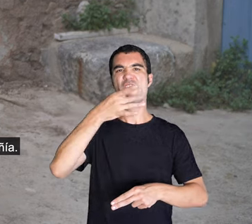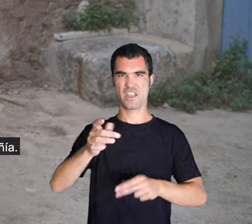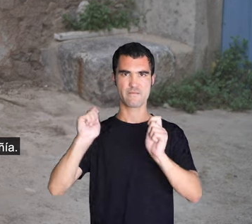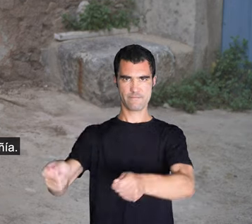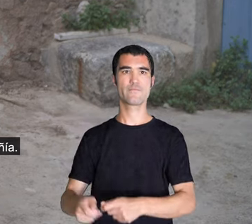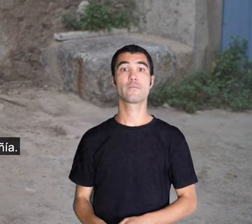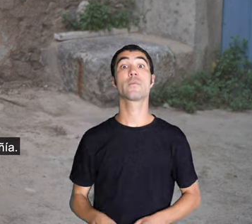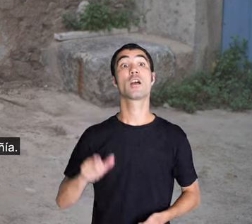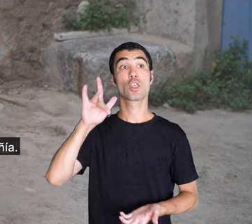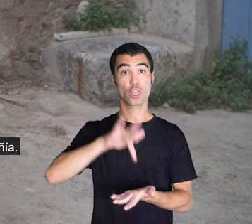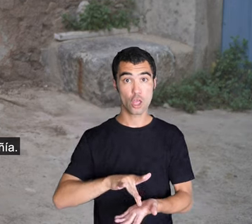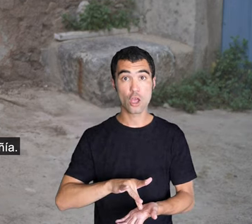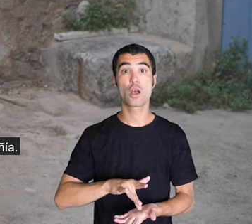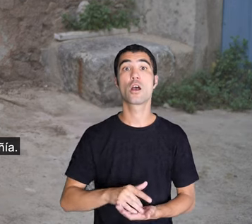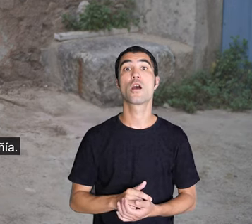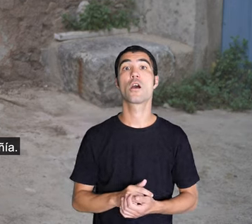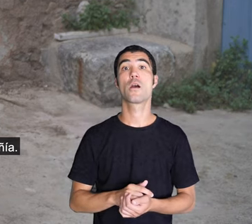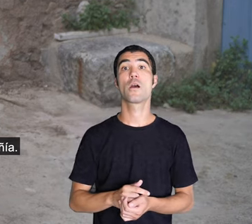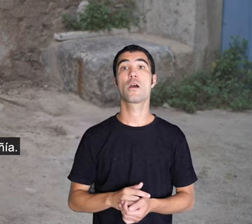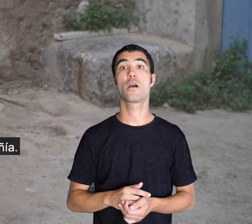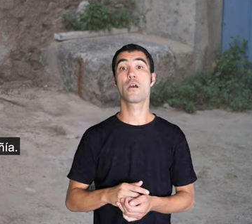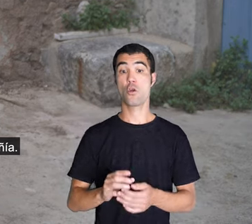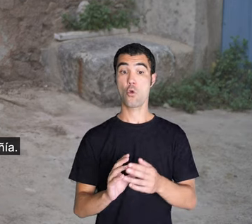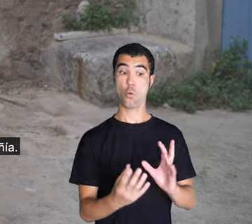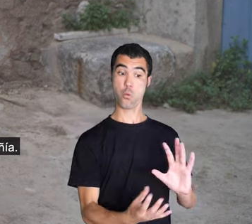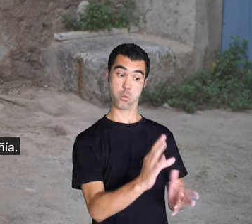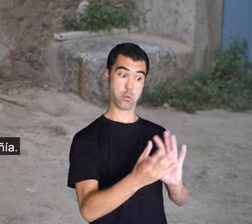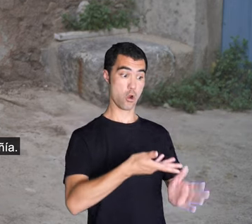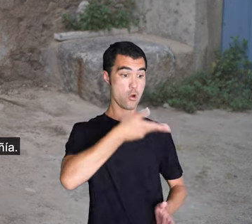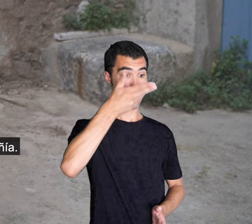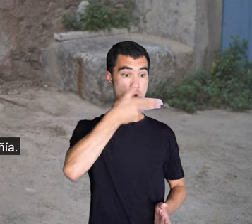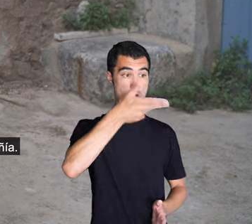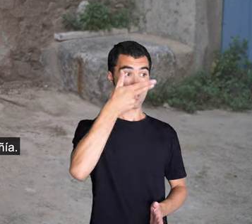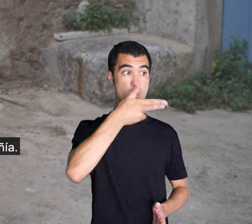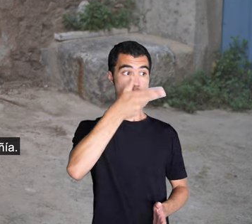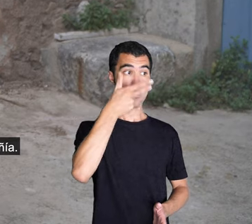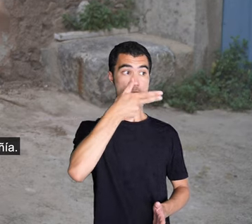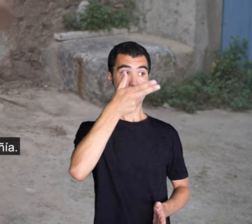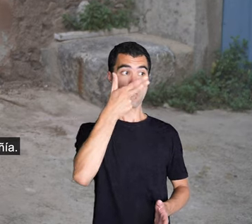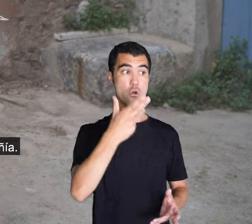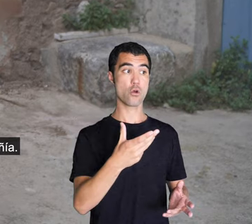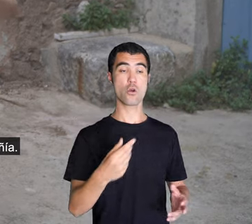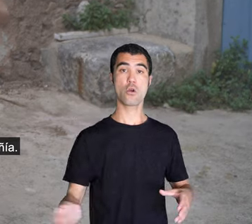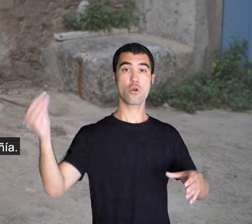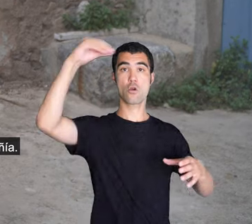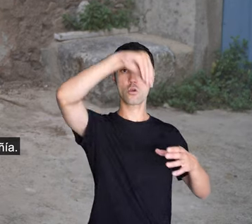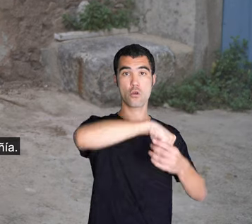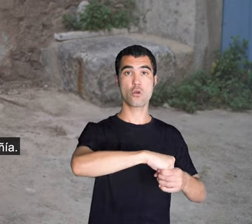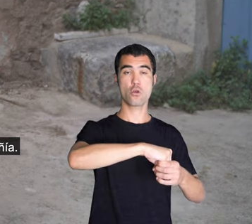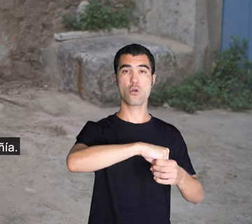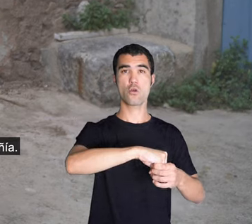I quan tenia sa caldera ja ben calenta, ben calenta, i posava de dins,